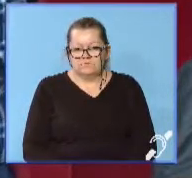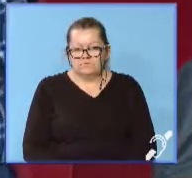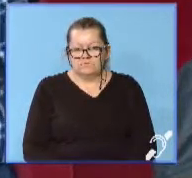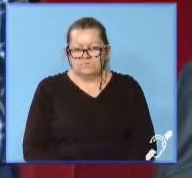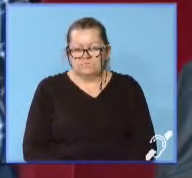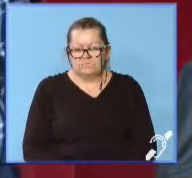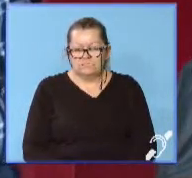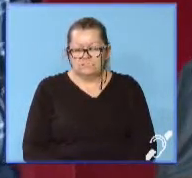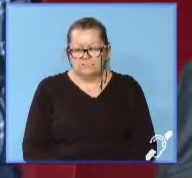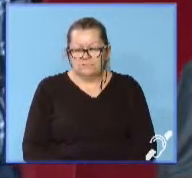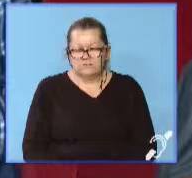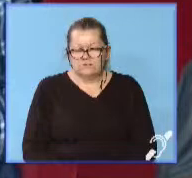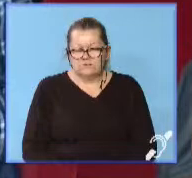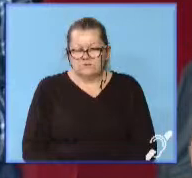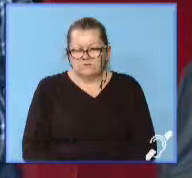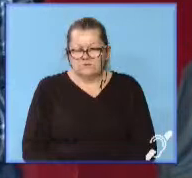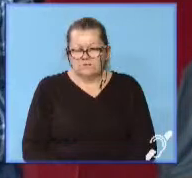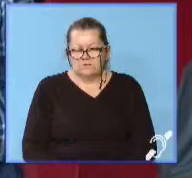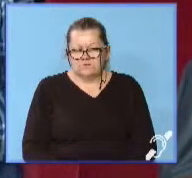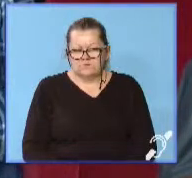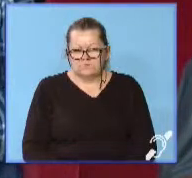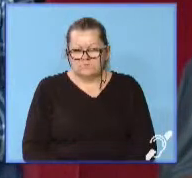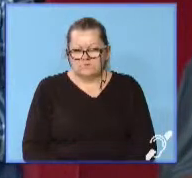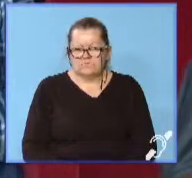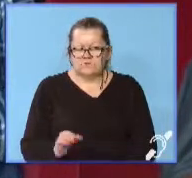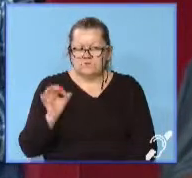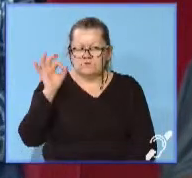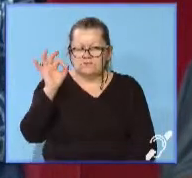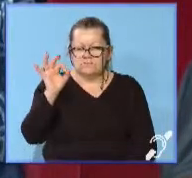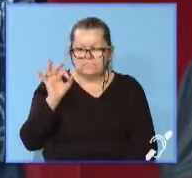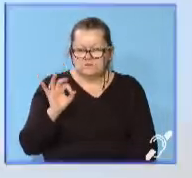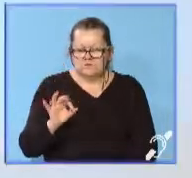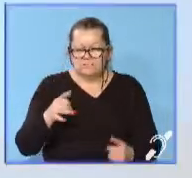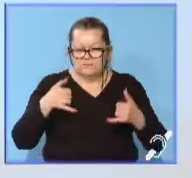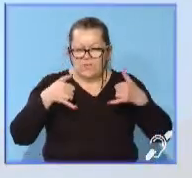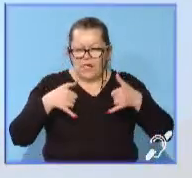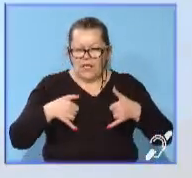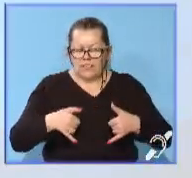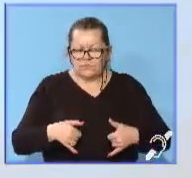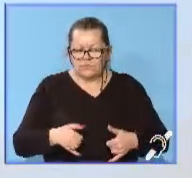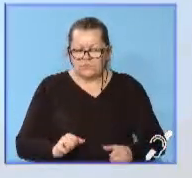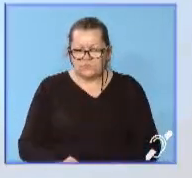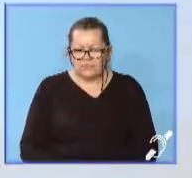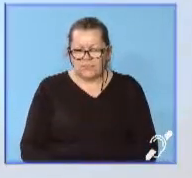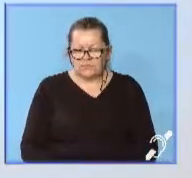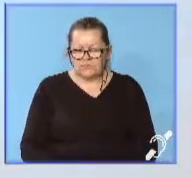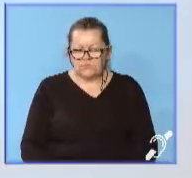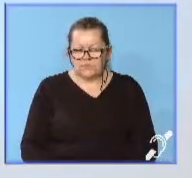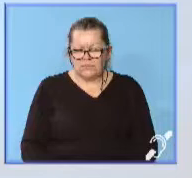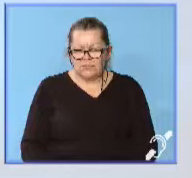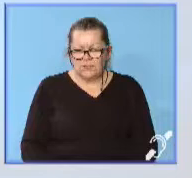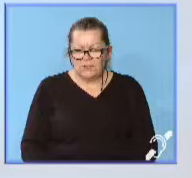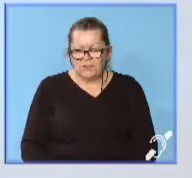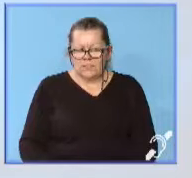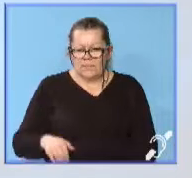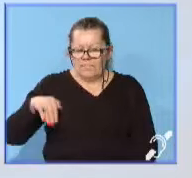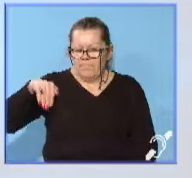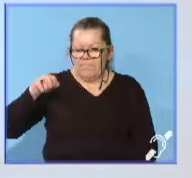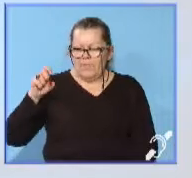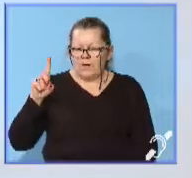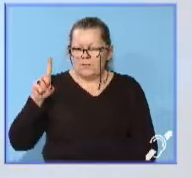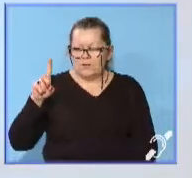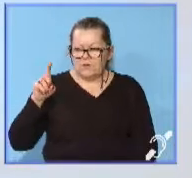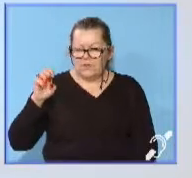dați mi voie să împart această înaltă distincție